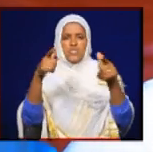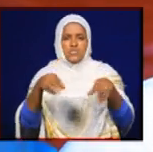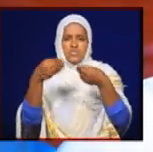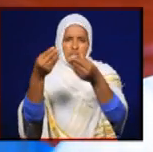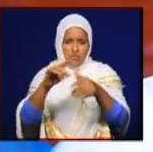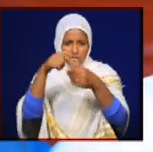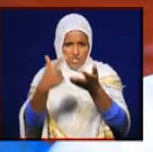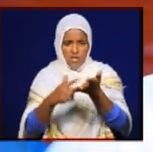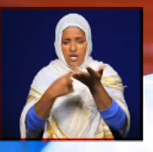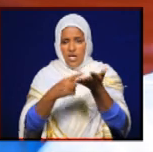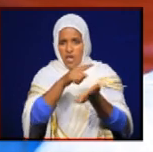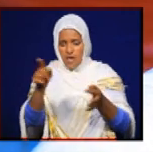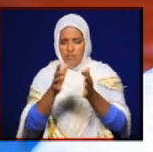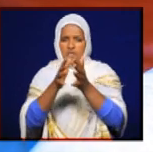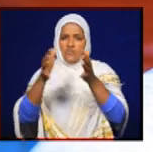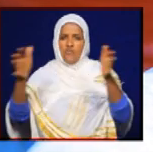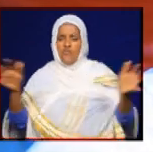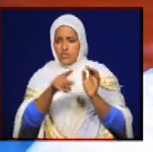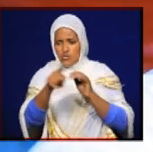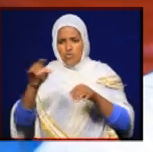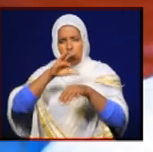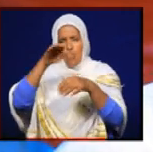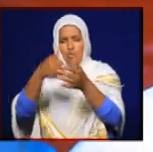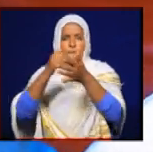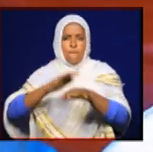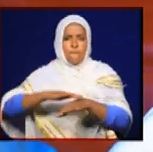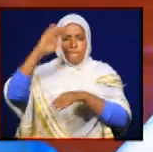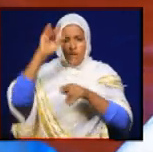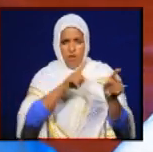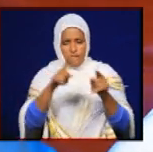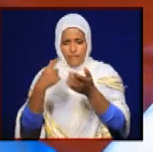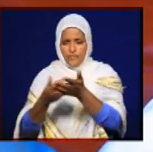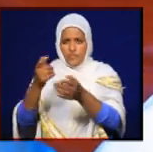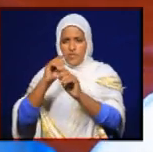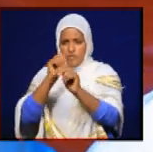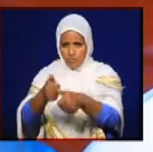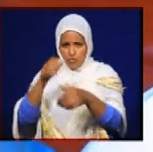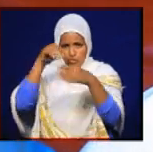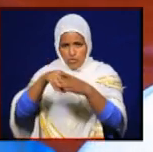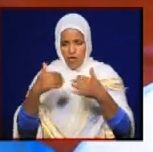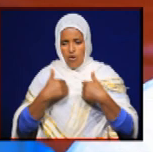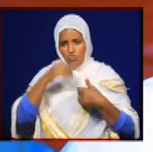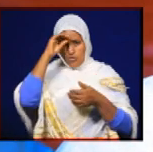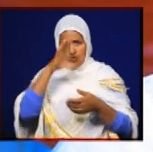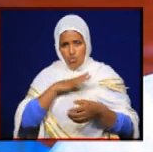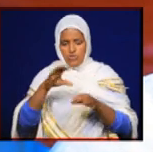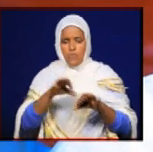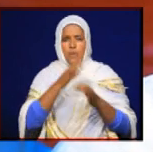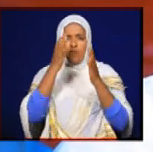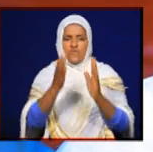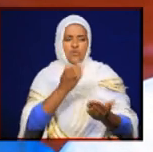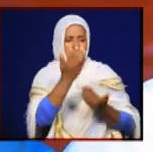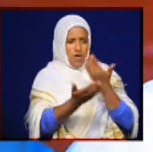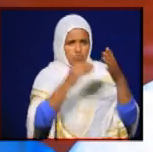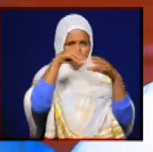እድል ተሰጣቸዋለች። ስለዚህ ይሄንን ማስፋፋት ለነሱ ከሁሉ በላይ ደግሞ በዚህ ተሰጦ ውስጥ ያሉትን ሰዎች